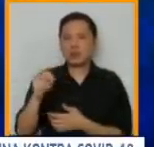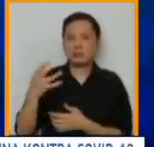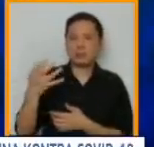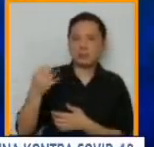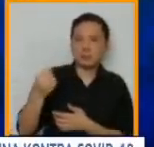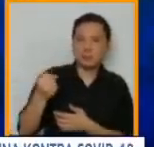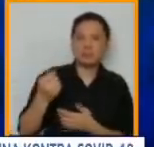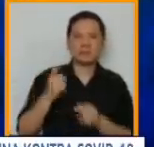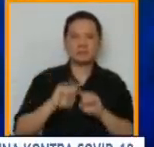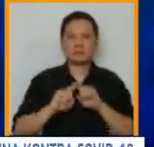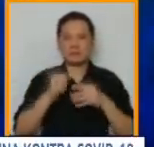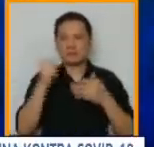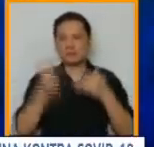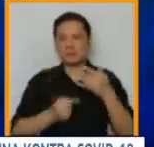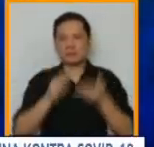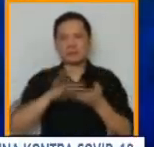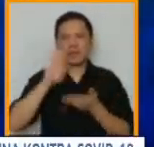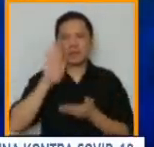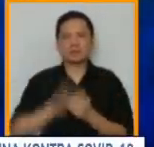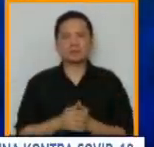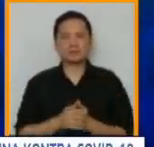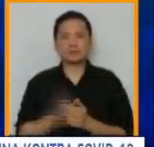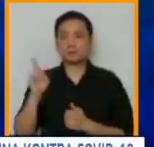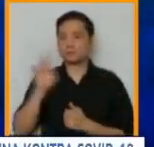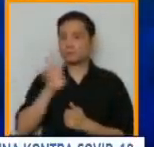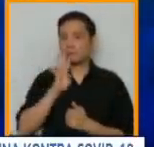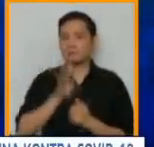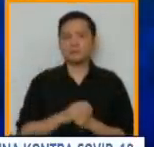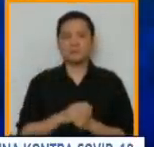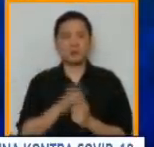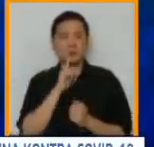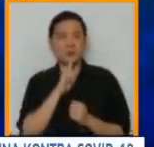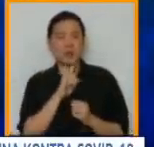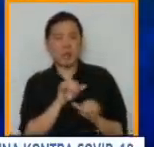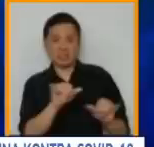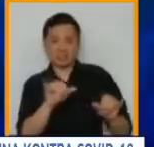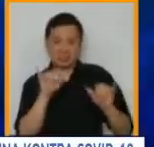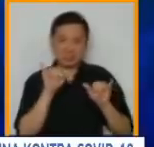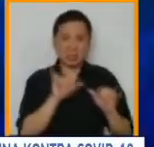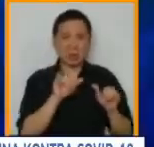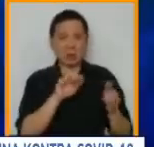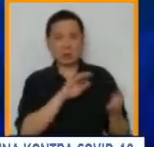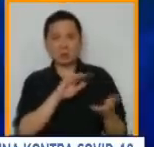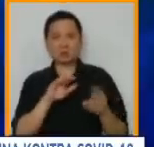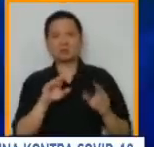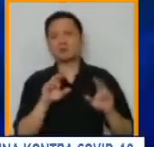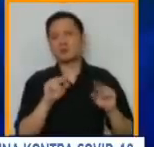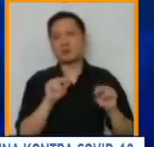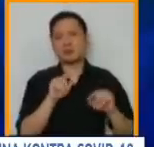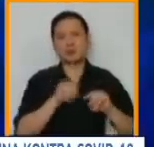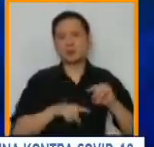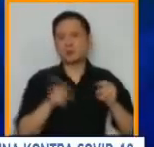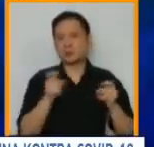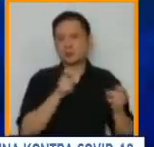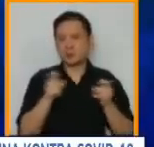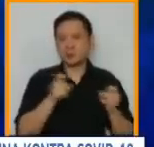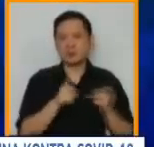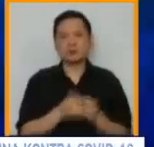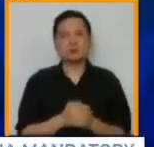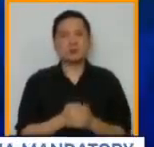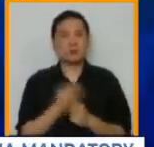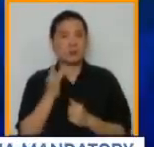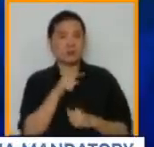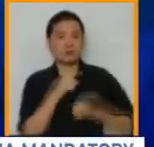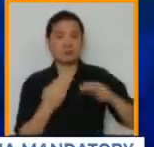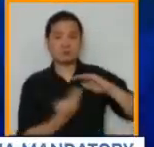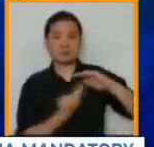mapipigilan dahil hindi naman to basic necessity or brand commodity. Because of the rising cost of